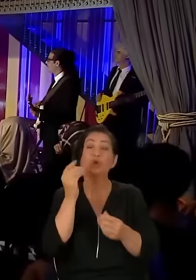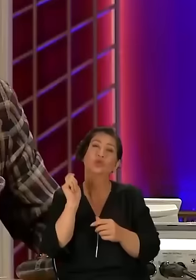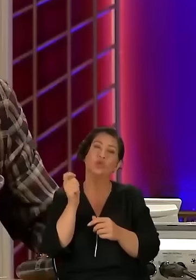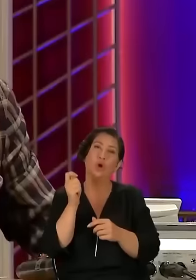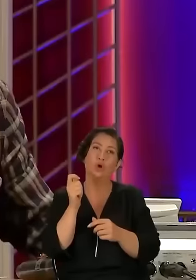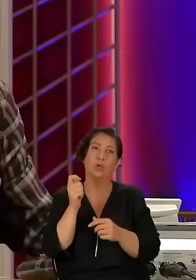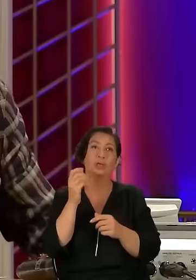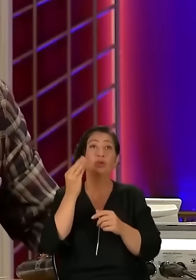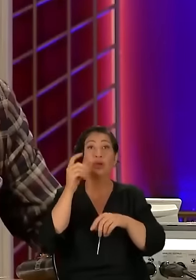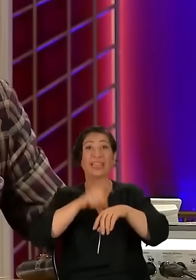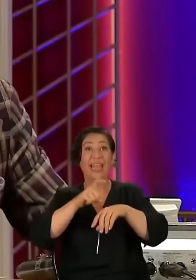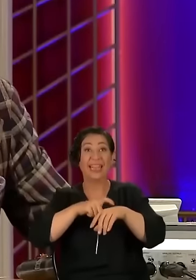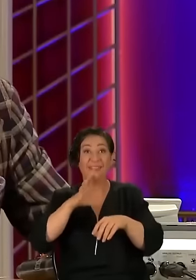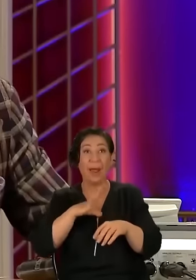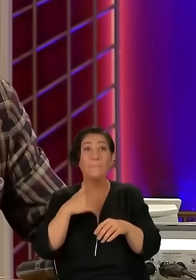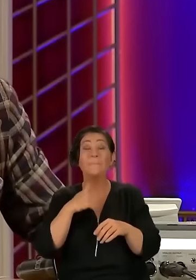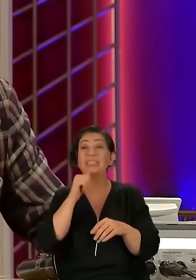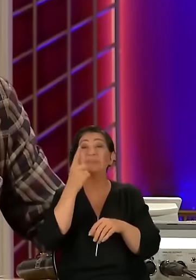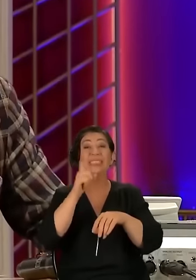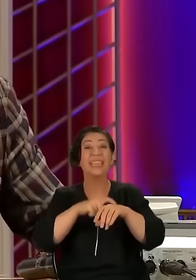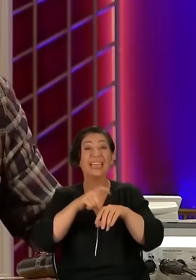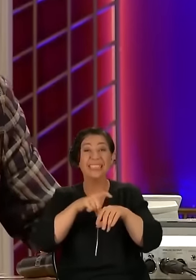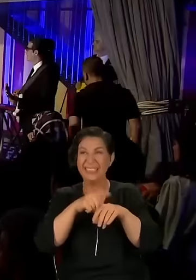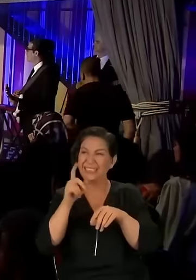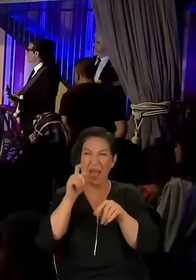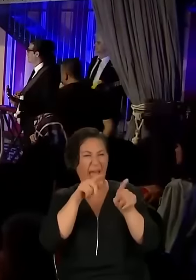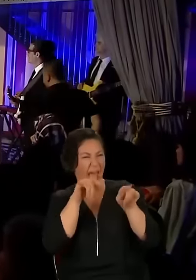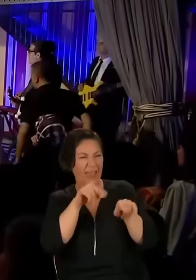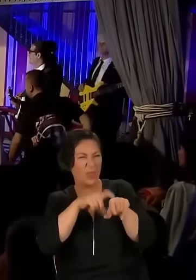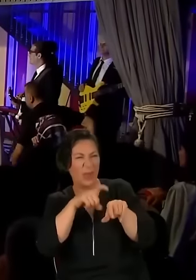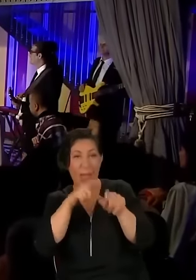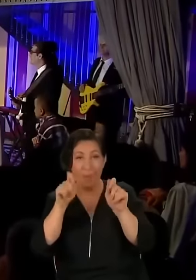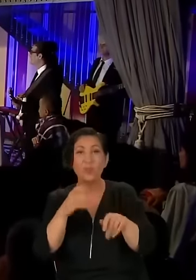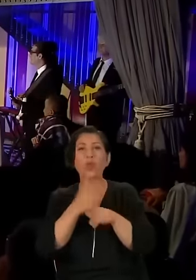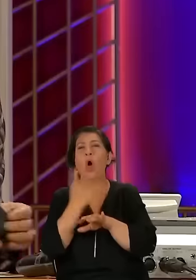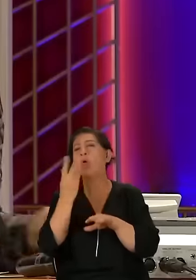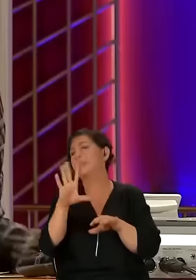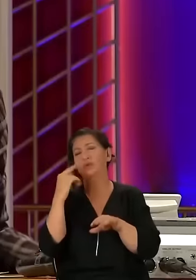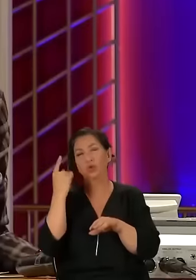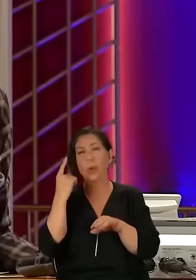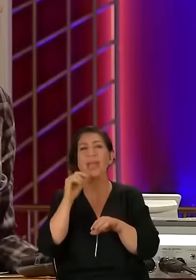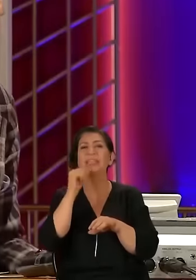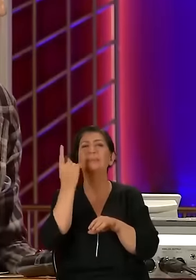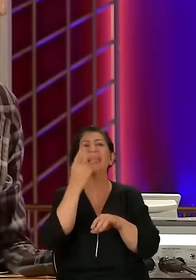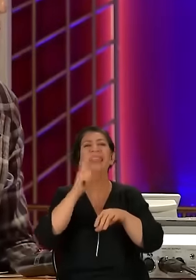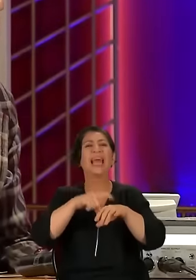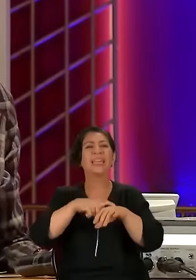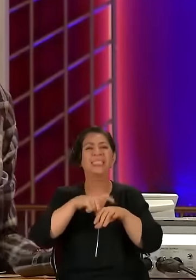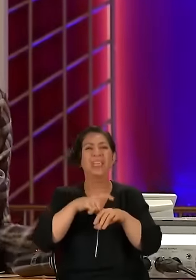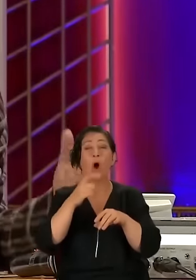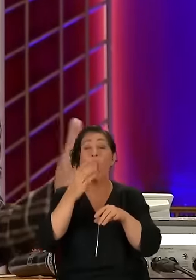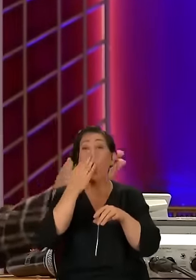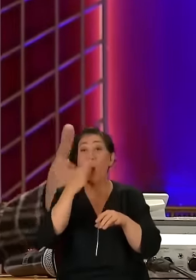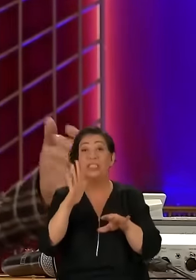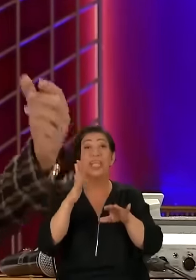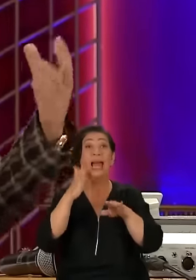zor. Çok taklit edenler var. Ben hiçbir taklitçisinin doğrusu olmadığını düşünüyorum. Çünkü hiçbir taklitçi